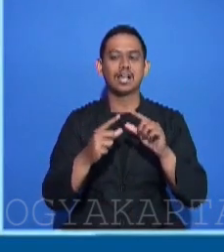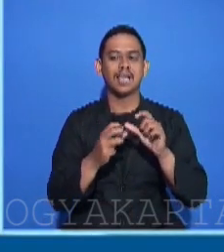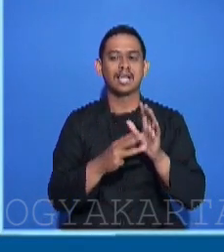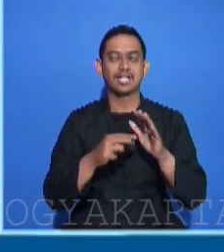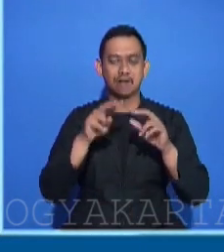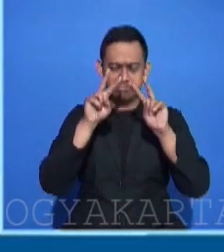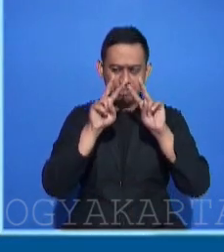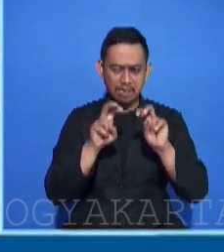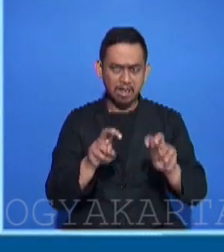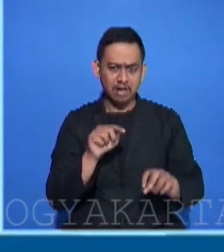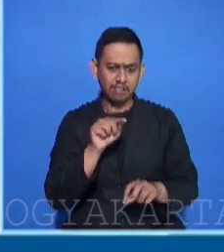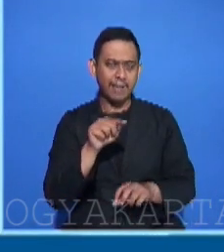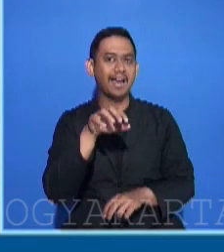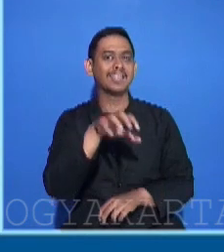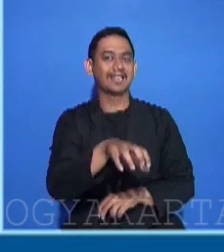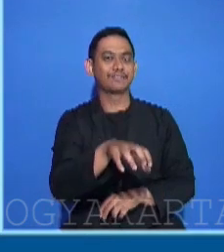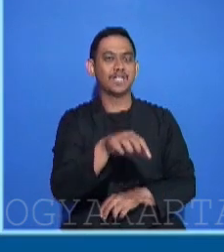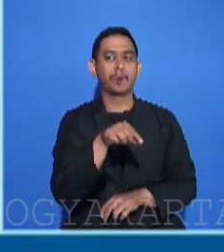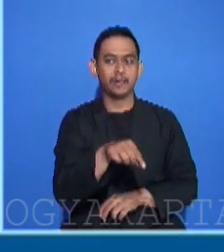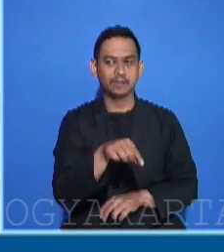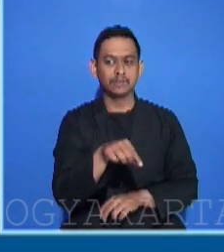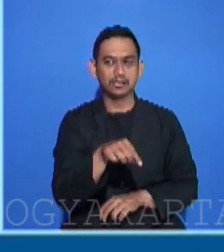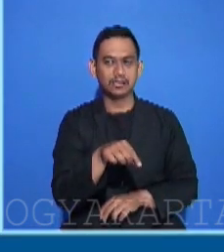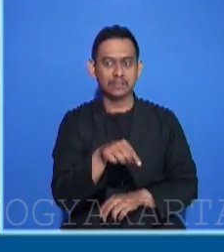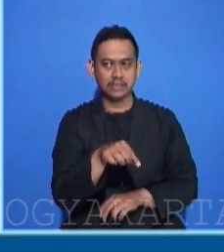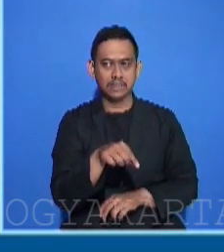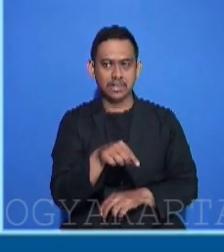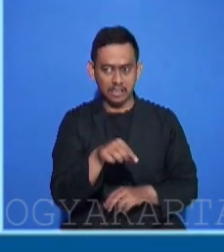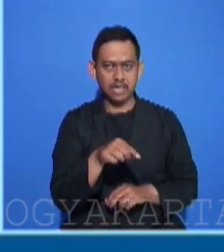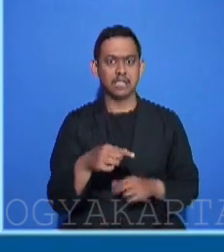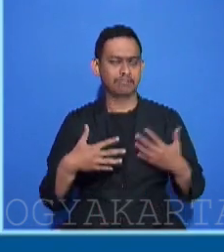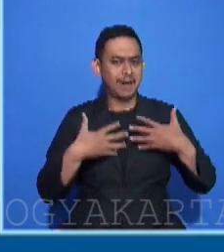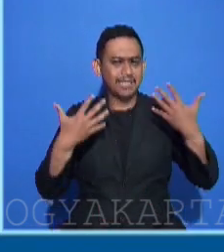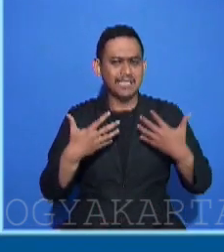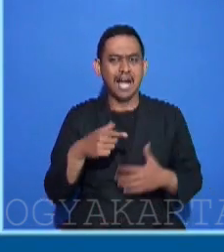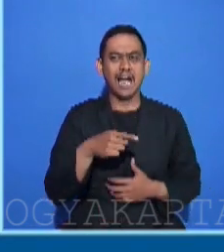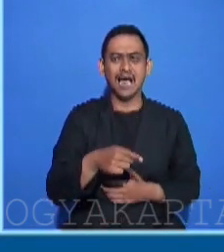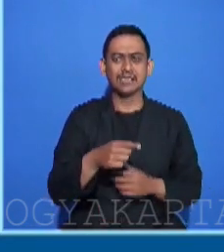penelitian ternak balitnak produktivitas pun Susu mendosaperangan